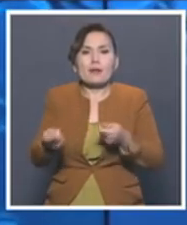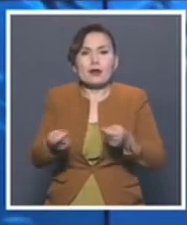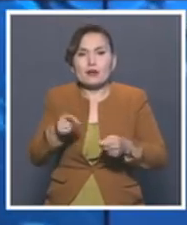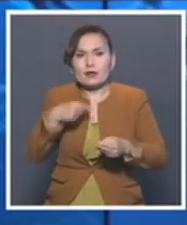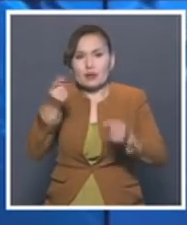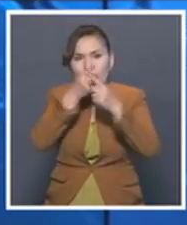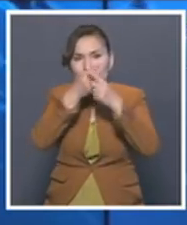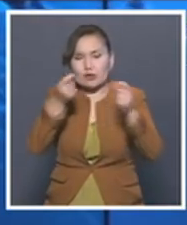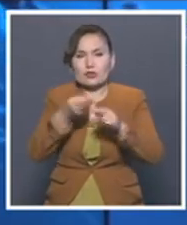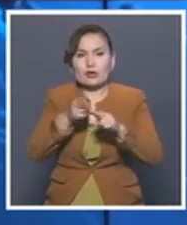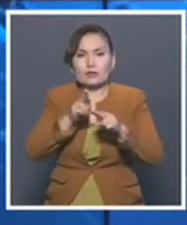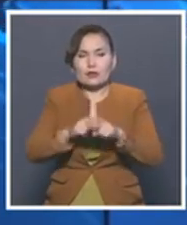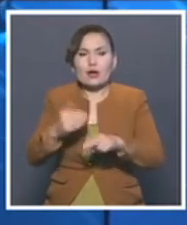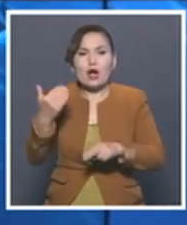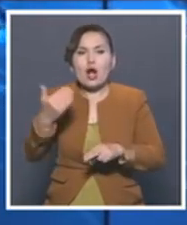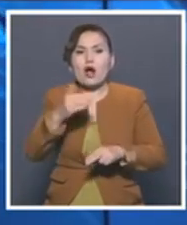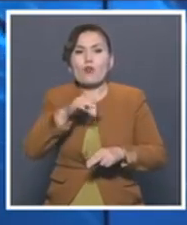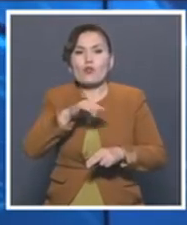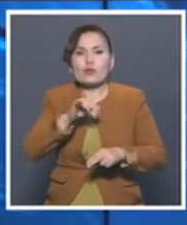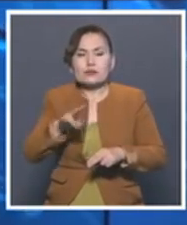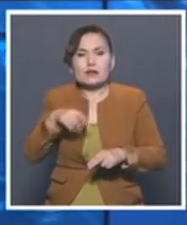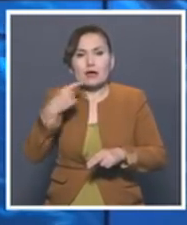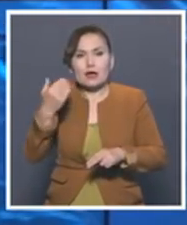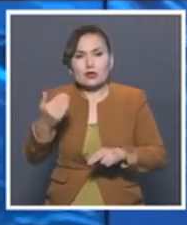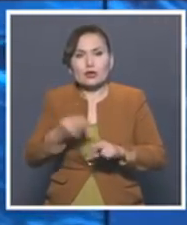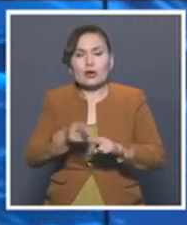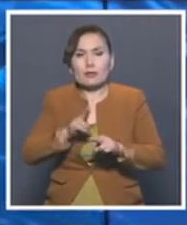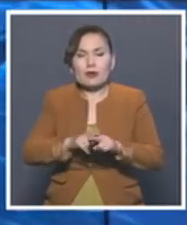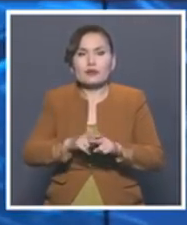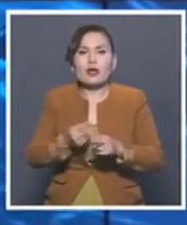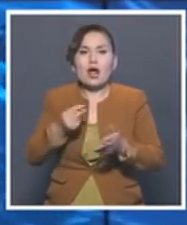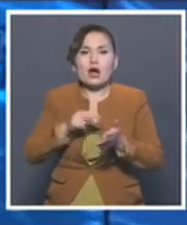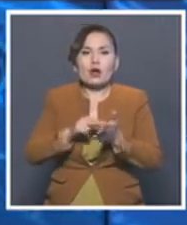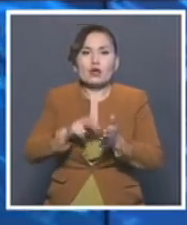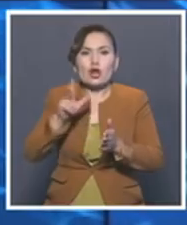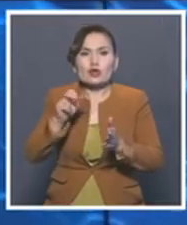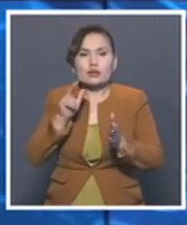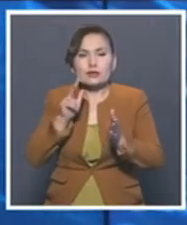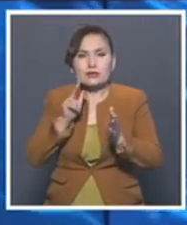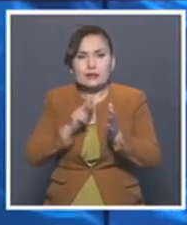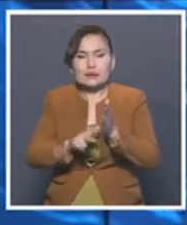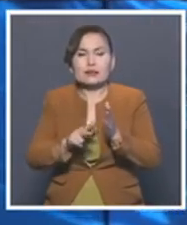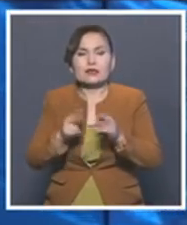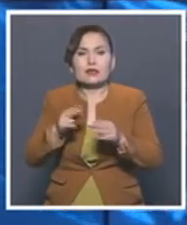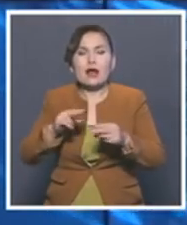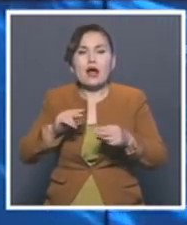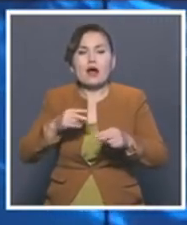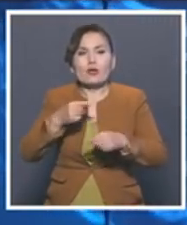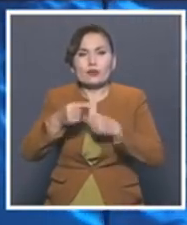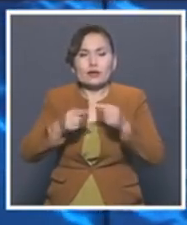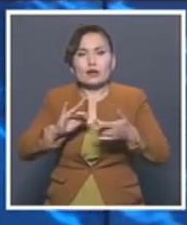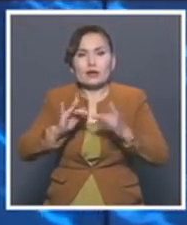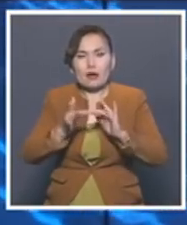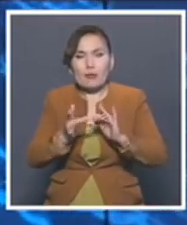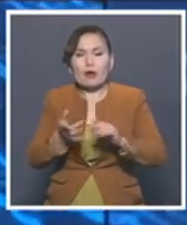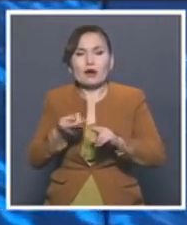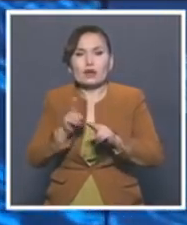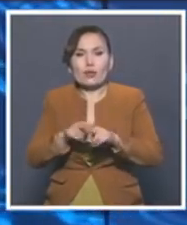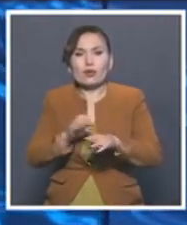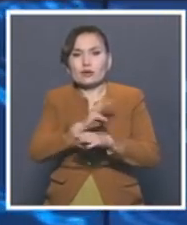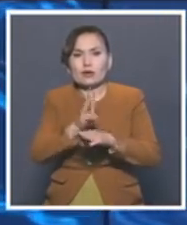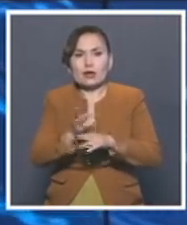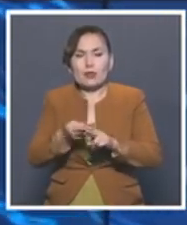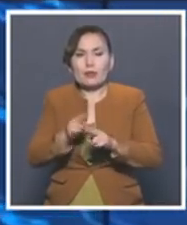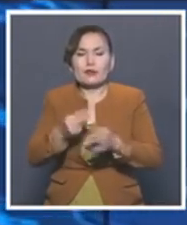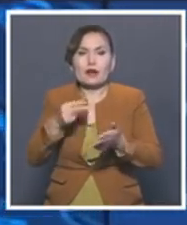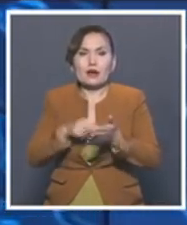өнеркәсібі министрінің міндетін атқарушы Бағдат Мусиннің сөзінше, бұл тарифте 380 білім беру ресурсын шексіз тұтыну қарастырылған. Тариф